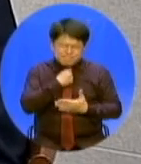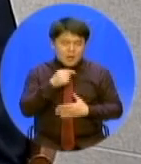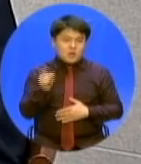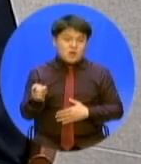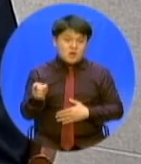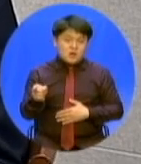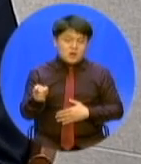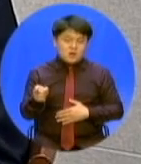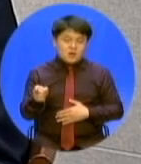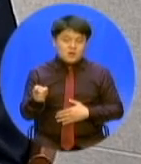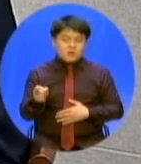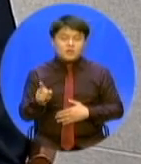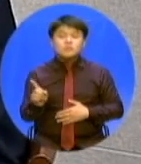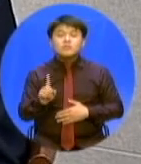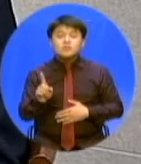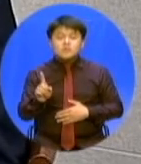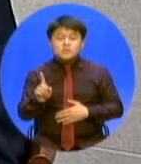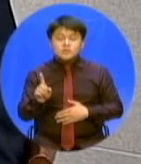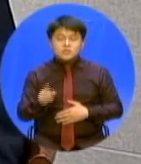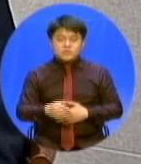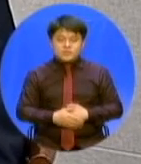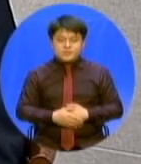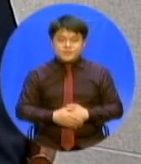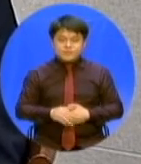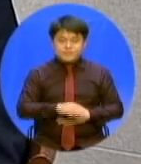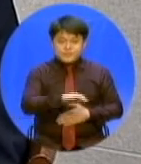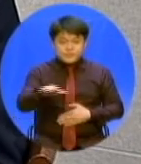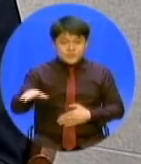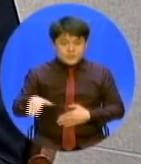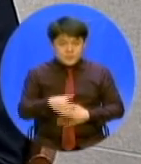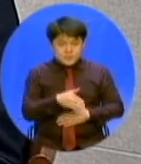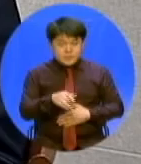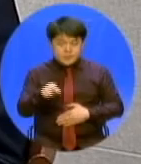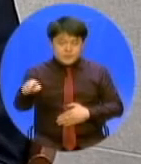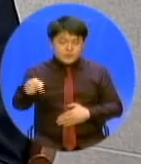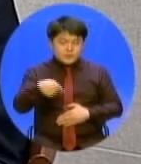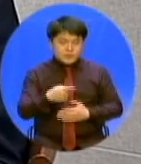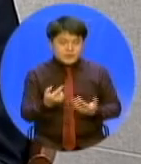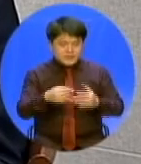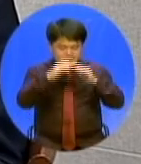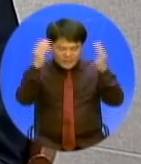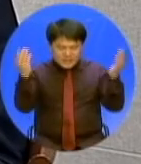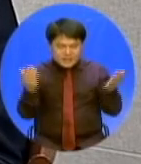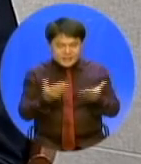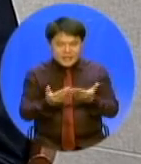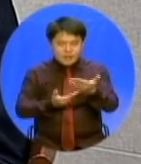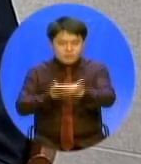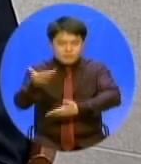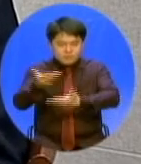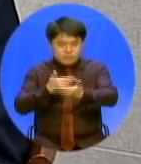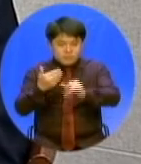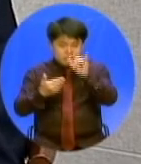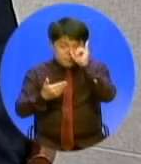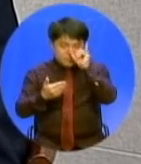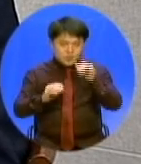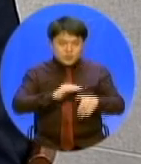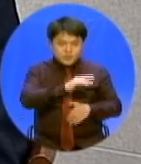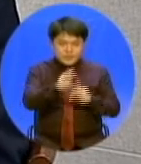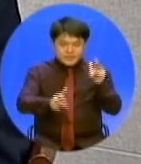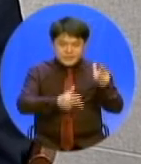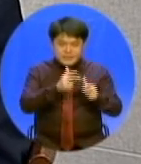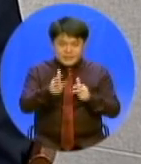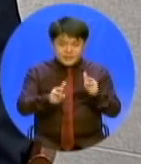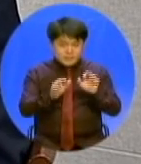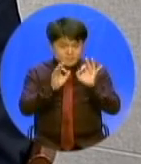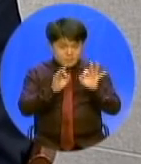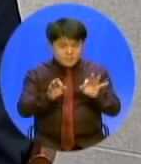지역의 발전을 이렇게 갈구하기 때문에 예. 저희들은 지역과 모든 것을 공유합니다. 네. 또 저희들 사업 하나하나도